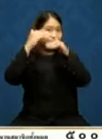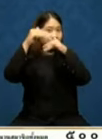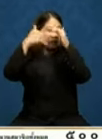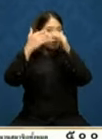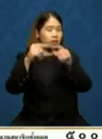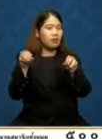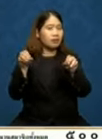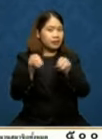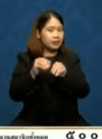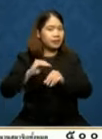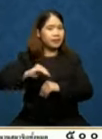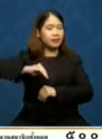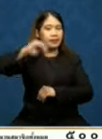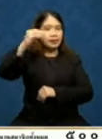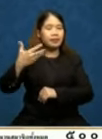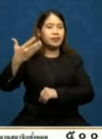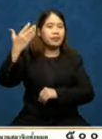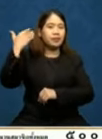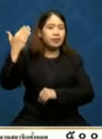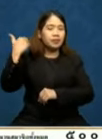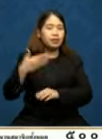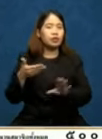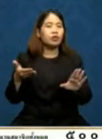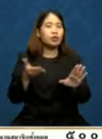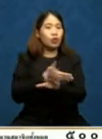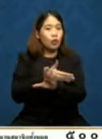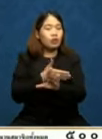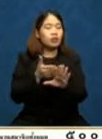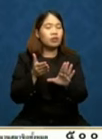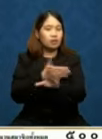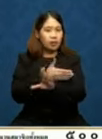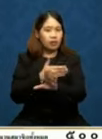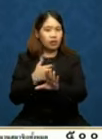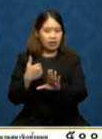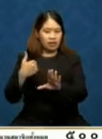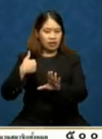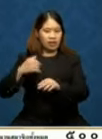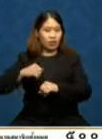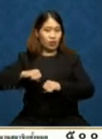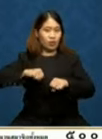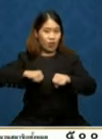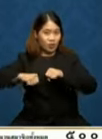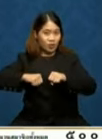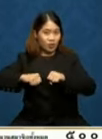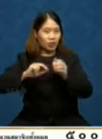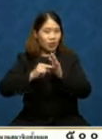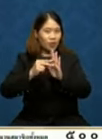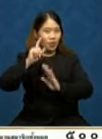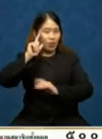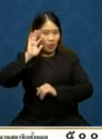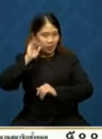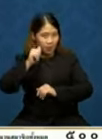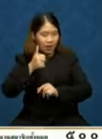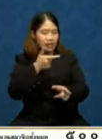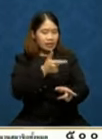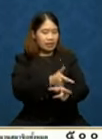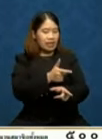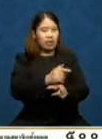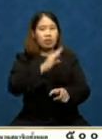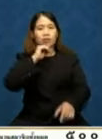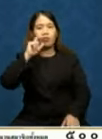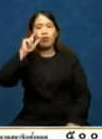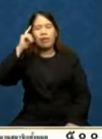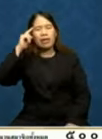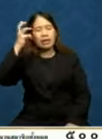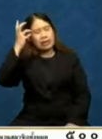ผู้ใหญ่อย่างรวดเร็วแต่ก่อนที่จะเข้าสู่วัยรุ่นนั้นนะครับการเลี้ยงดูของพ่อแม่เนี่ยที่สะสมความเครียดไว้ให้ลูก